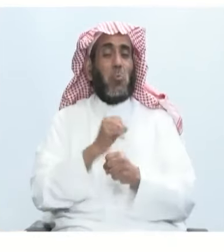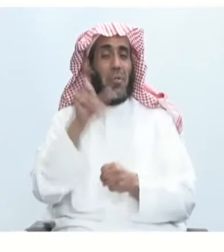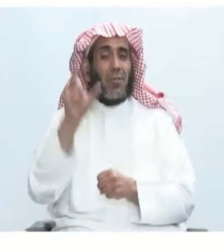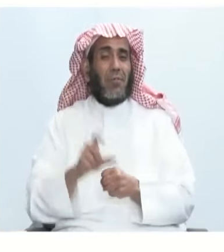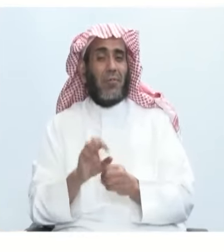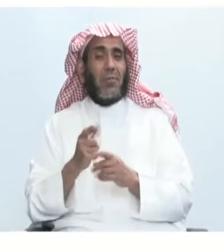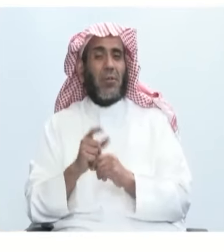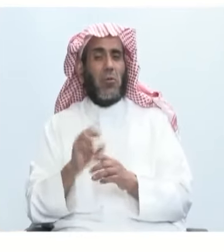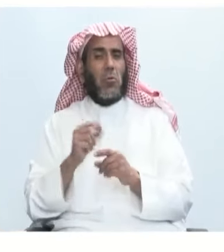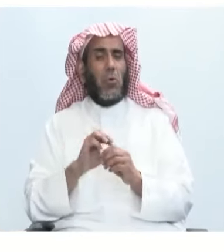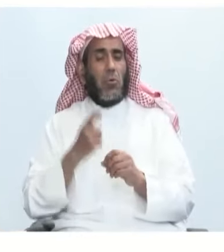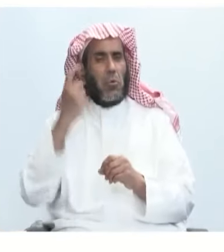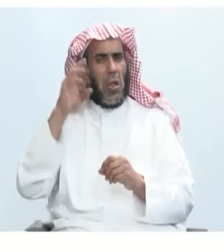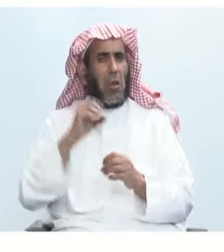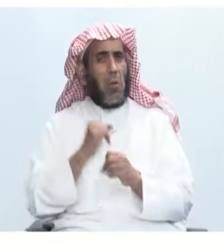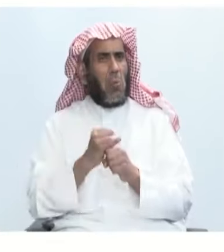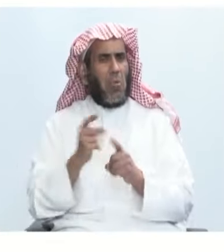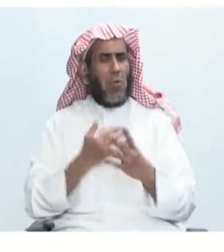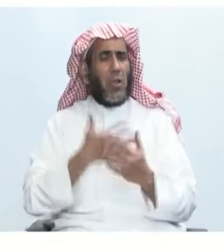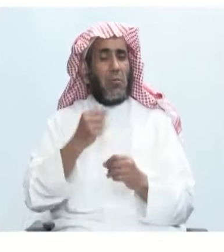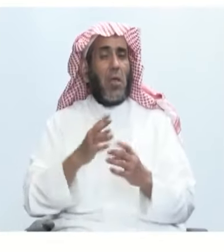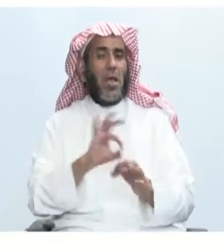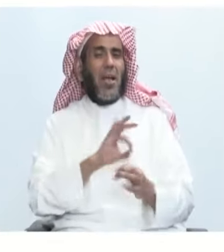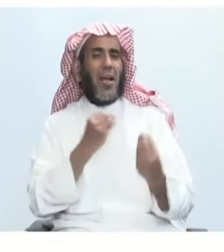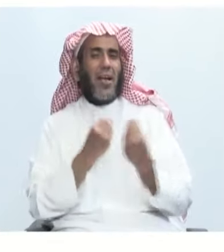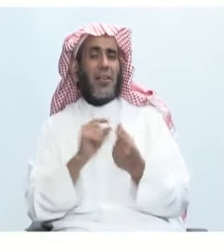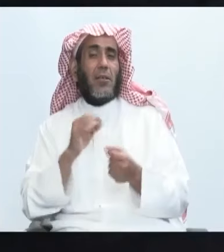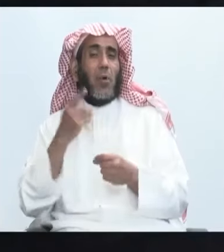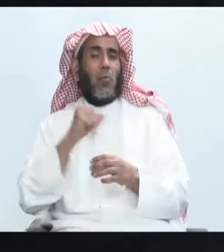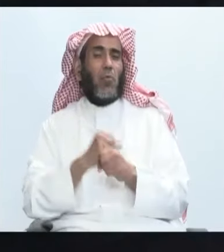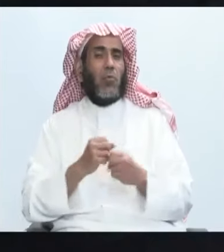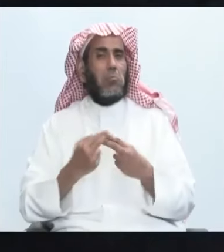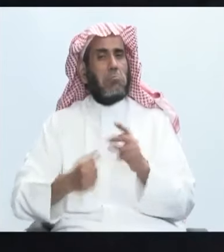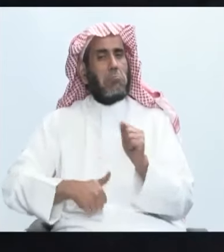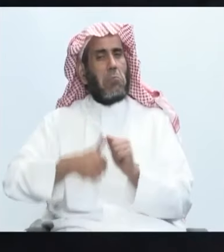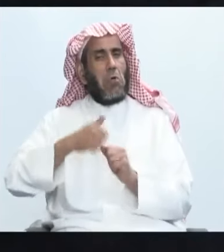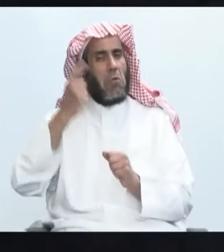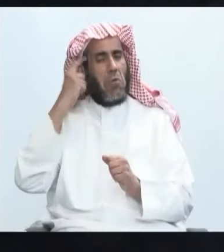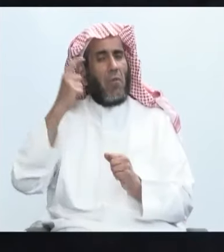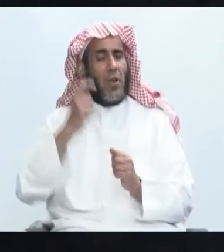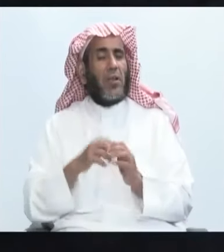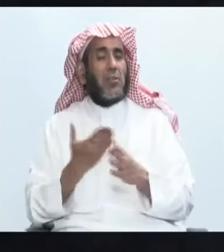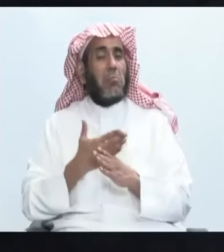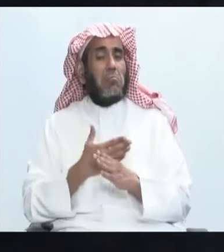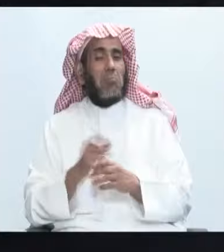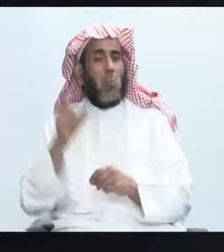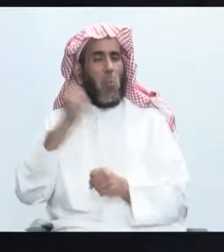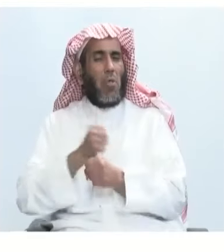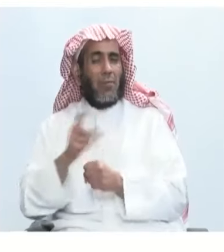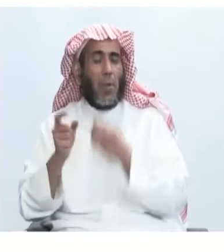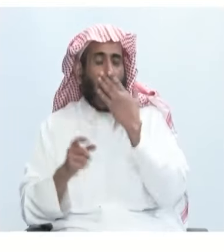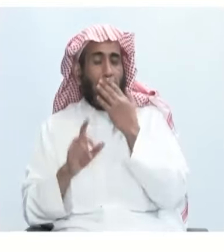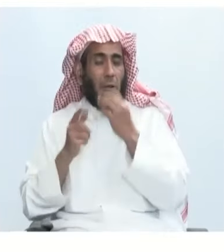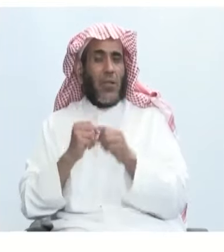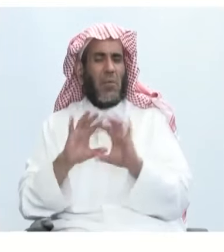وكان طبعا لذلك اقتنع الموظفون اكثر لماذا كسب الموظف الجوله في الاقناع لماذا كسب الموظف الجوله في الاقناع وهنا